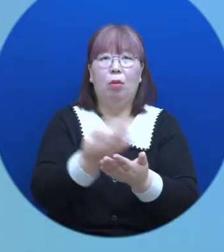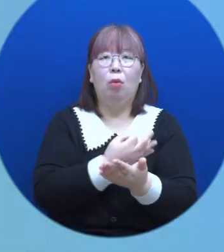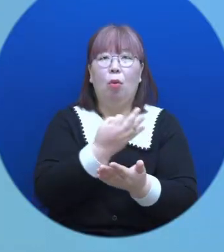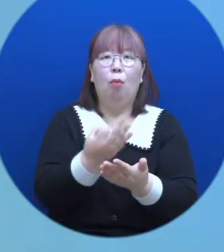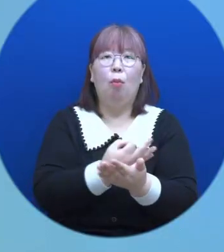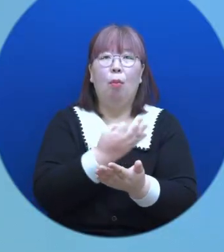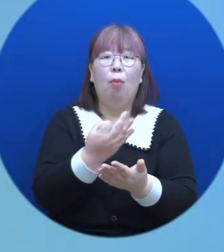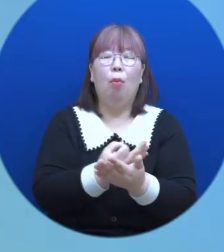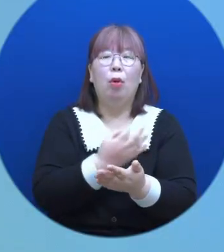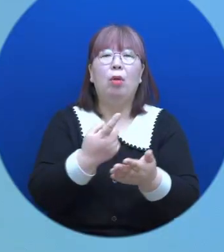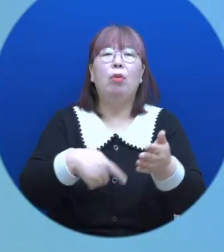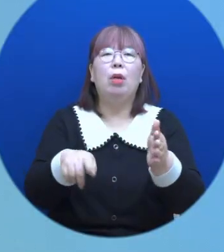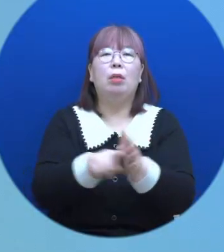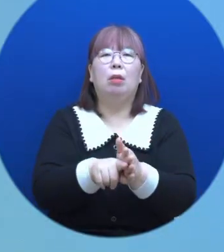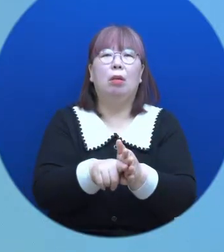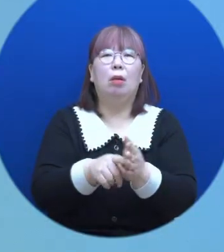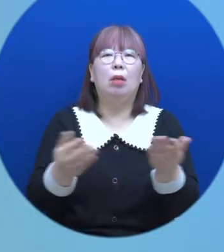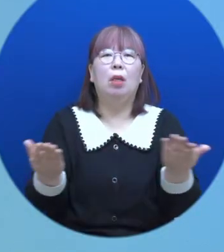포도원